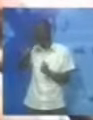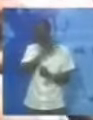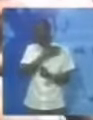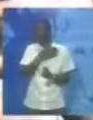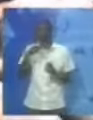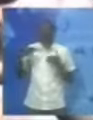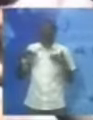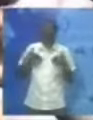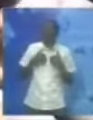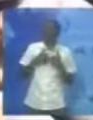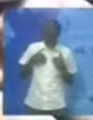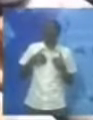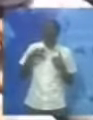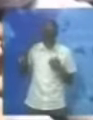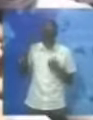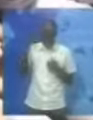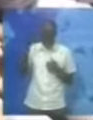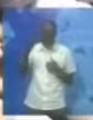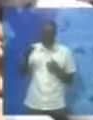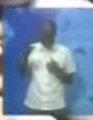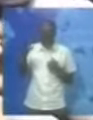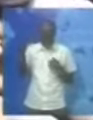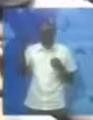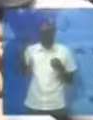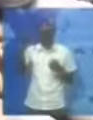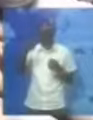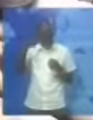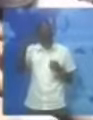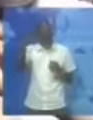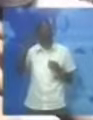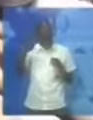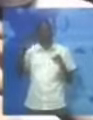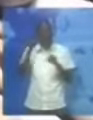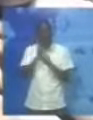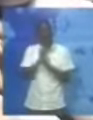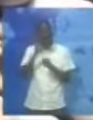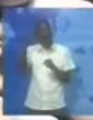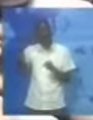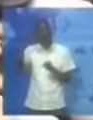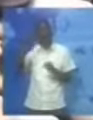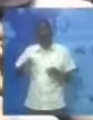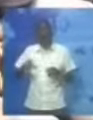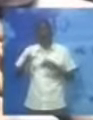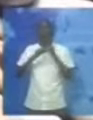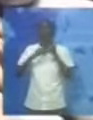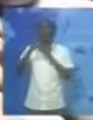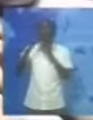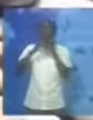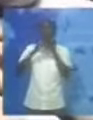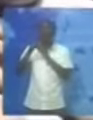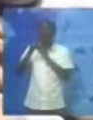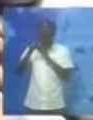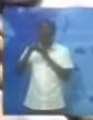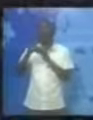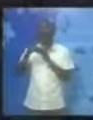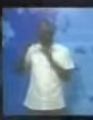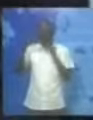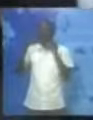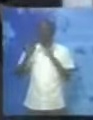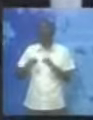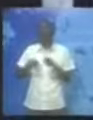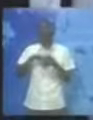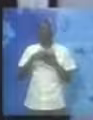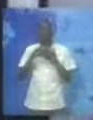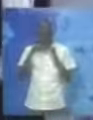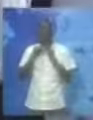halieutiques, prévu une ligne budgétaire pour la reprise de l'infrastructure. Mais vous savez que le tout, ce n'est pas l'infrastructure. Il y